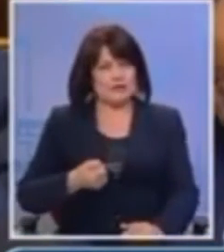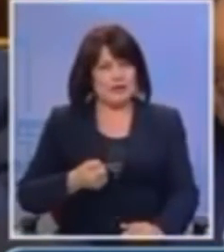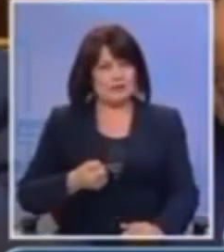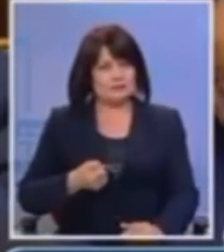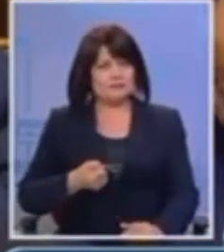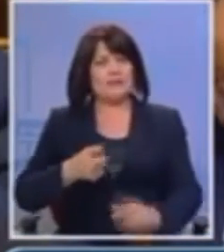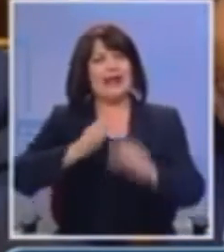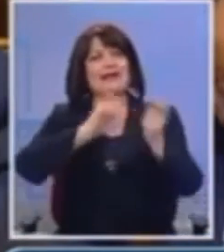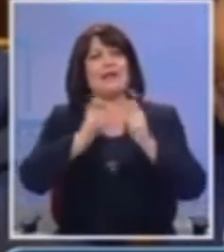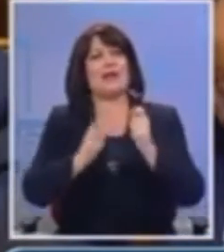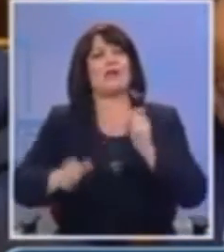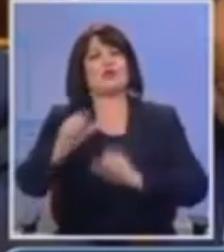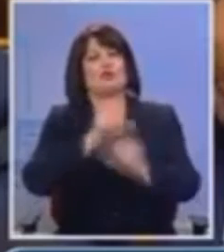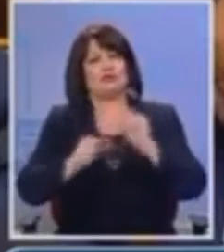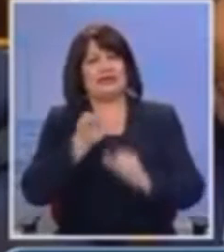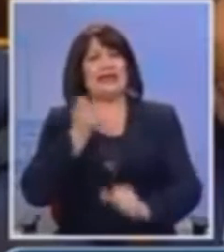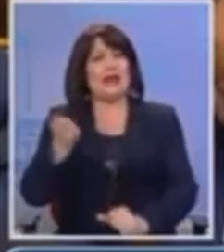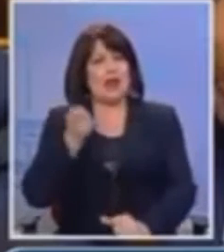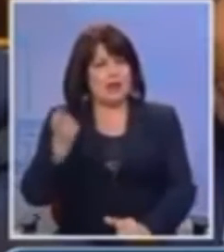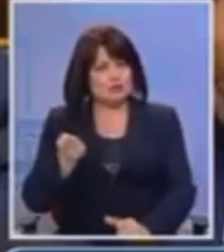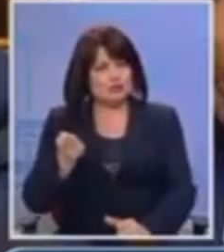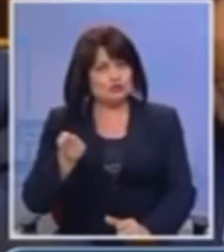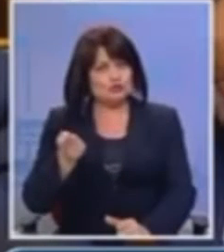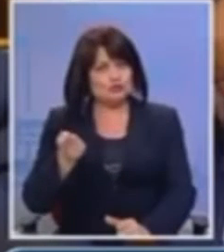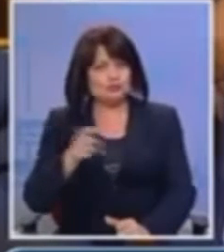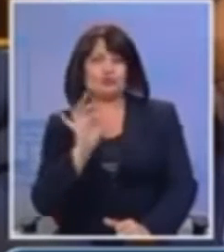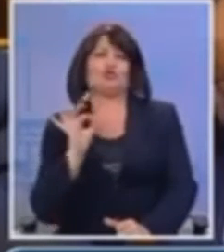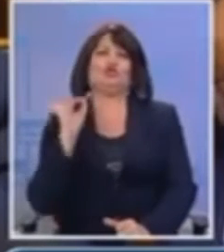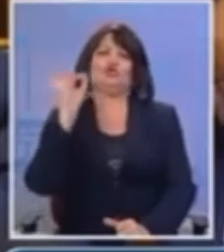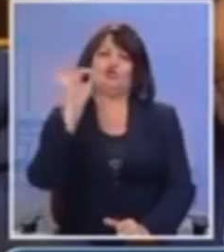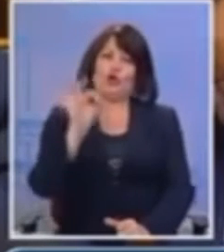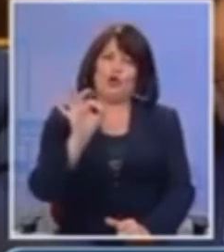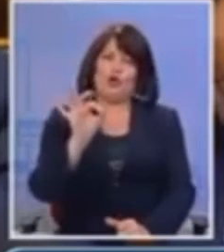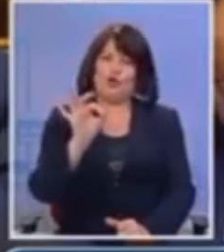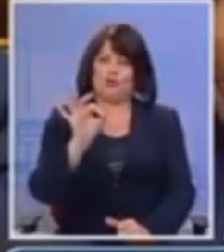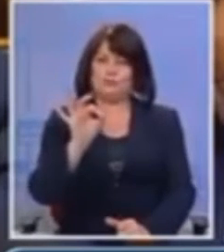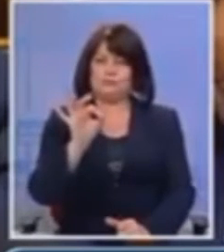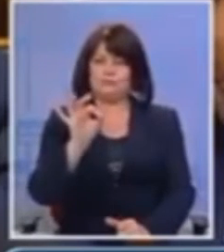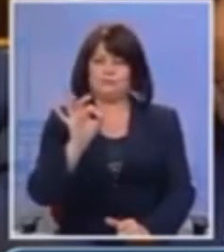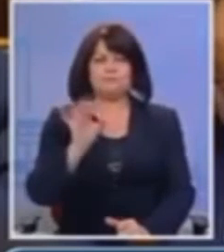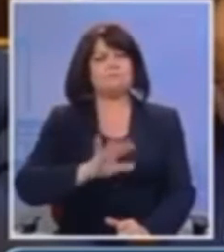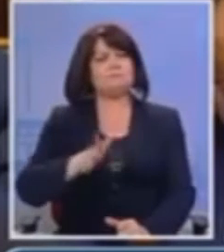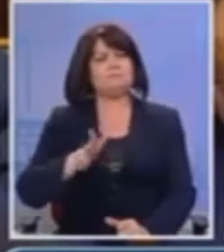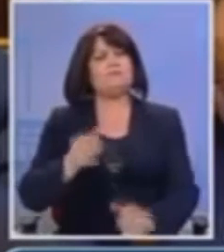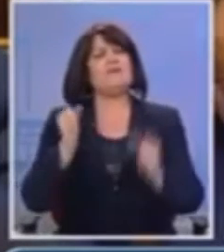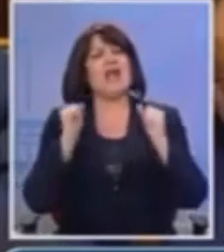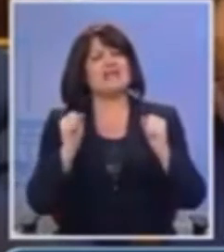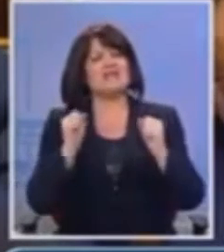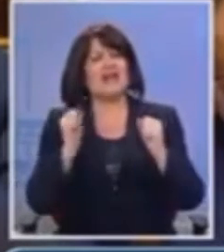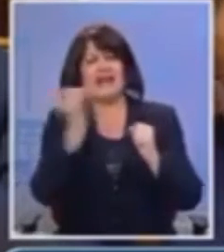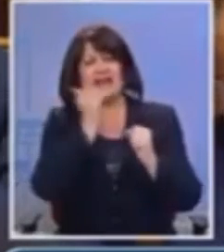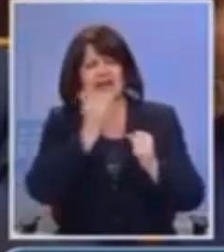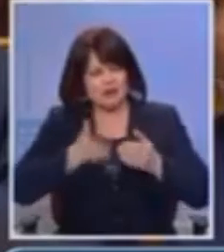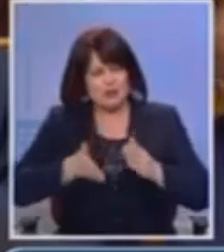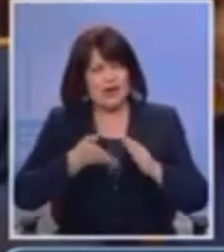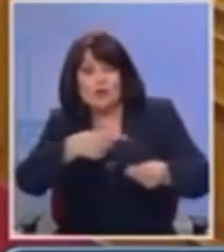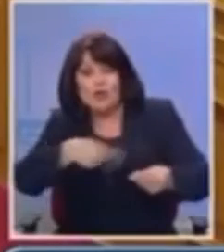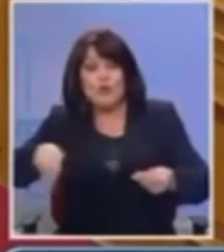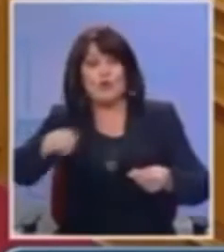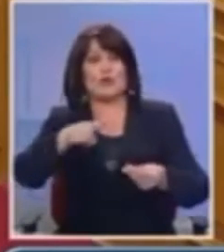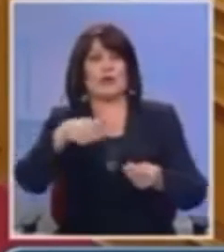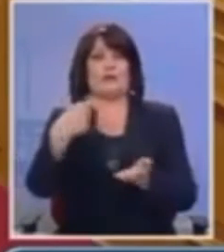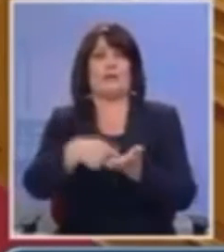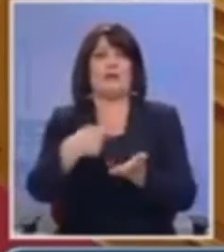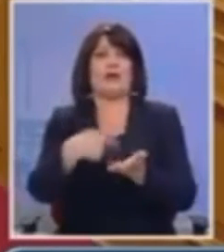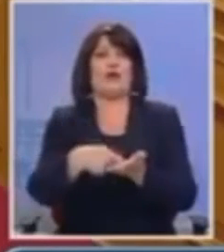την αναδιάρθρωση του χρέους, αυτός είναι ο στόχος που μπορεί να οδηγήσει με ασφάλεια και σύντομα τη χώρα ξανά στις αγορές,